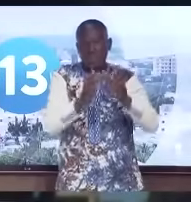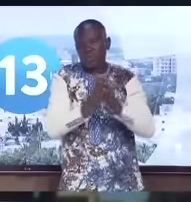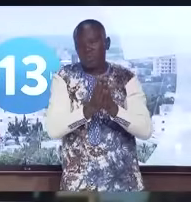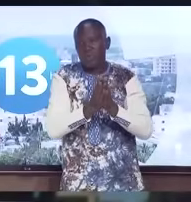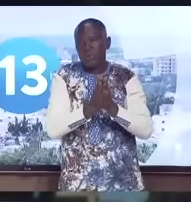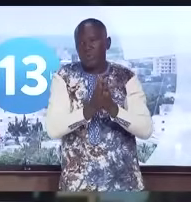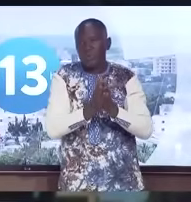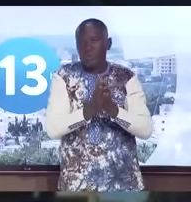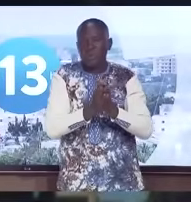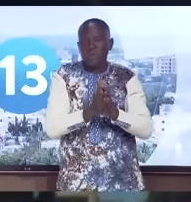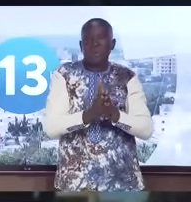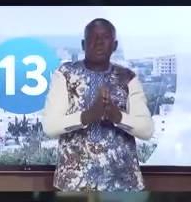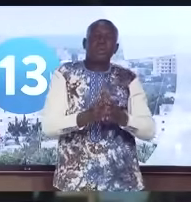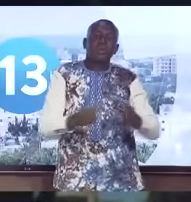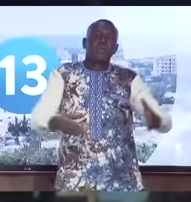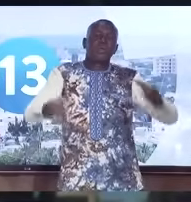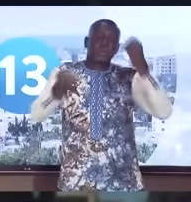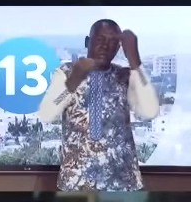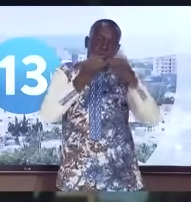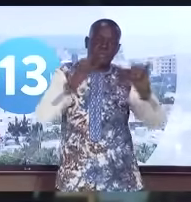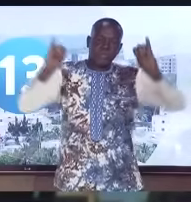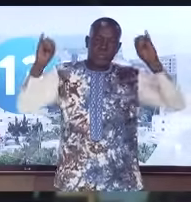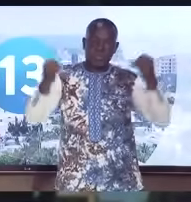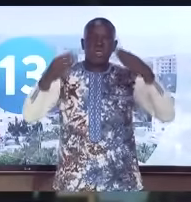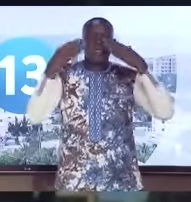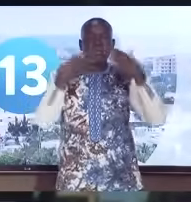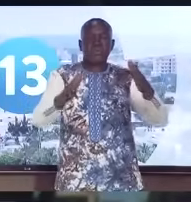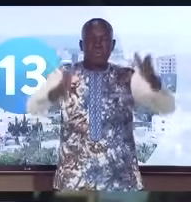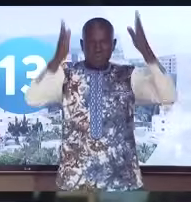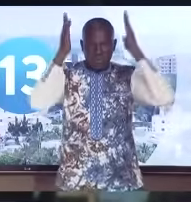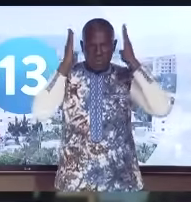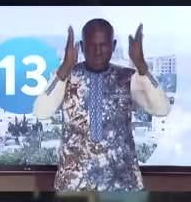Et voilà qui referme cette édition. Merci de votre attention. Toute l'équipe du